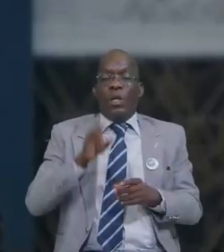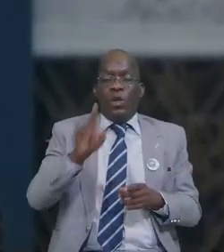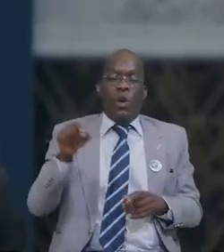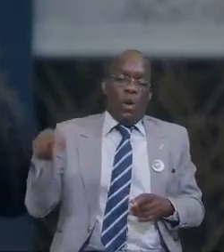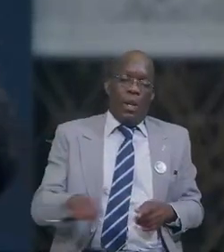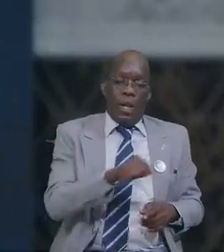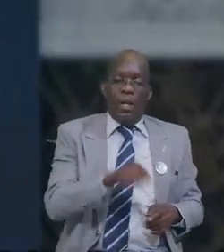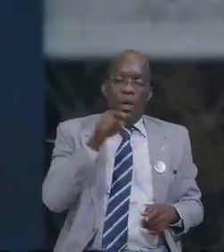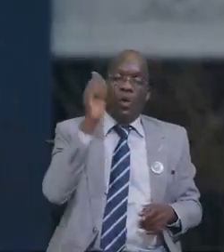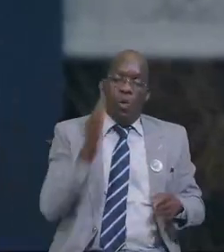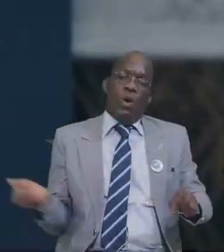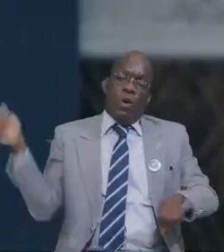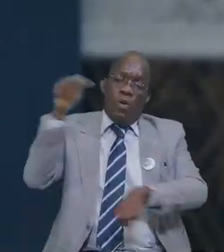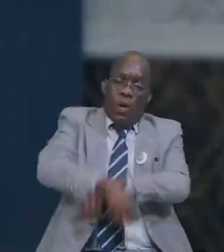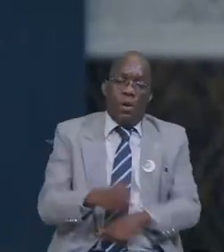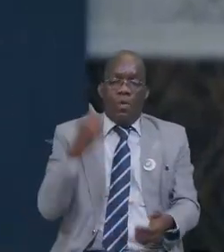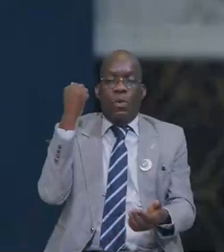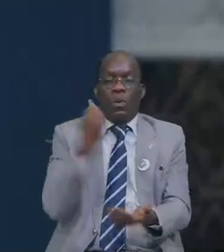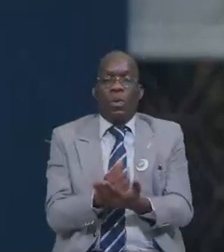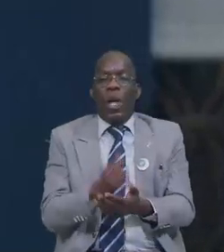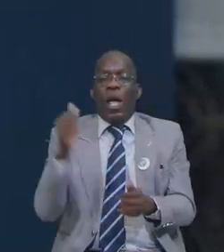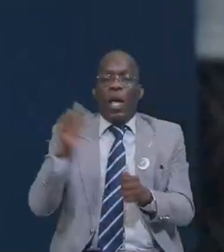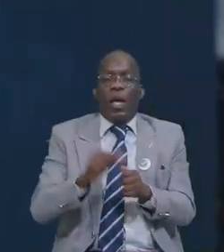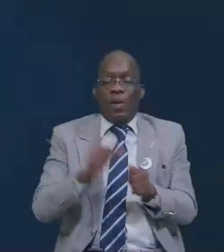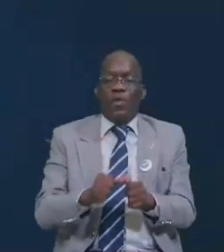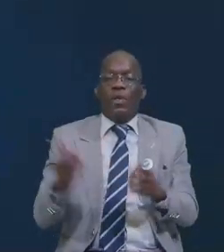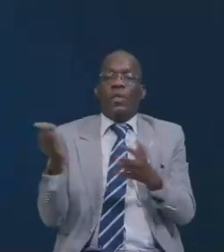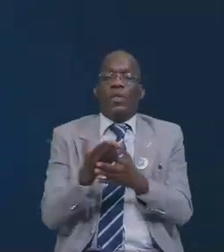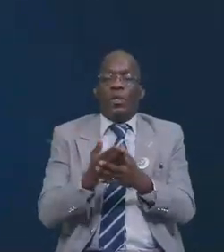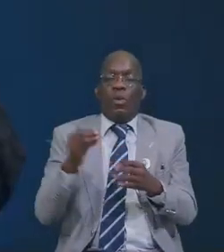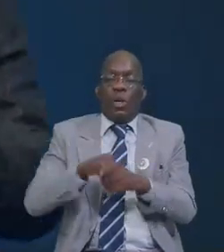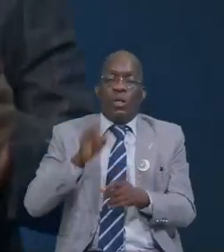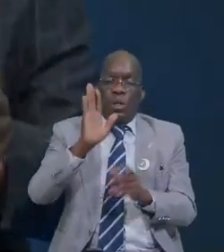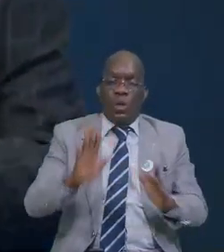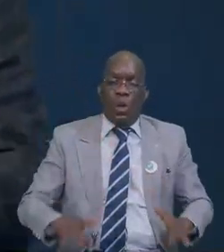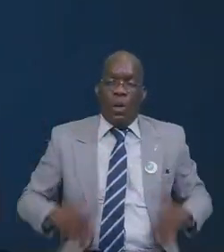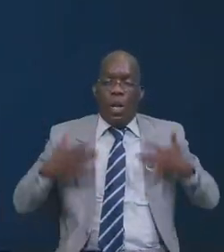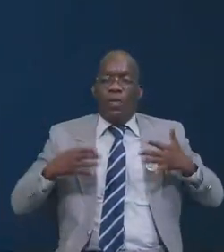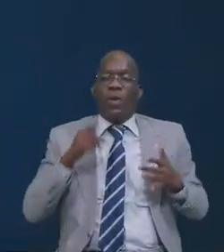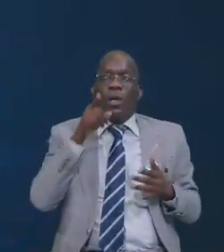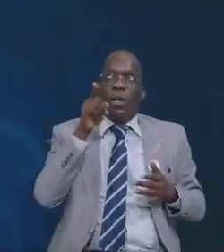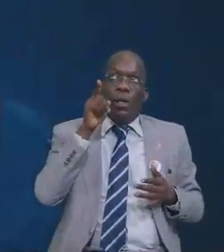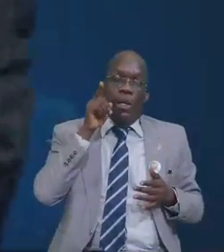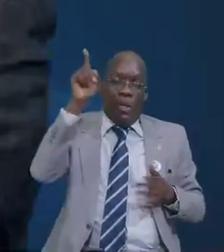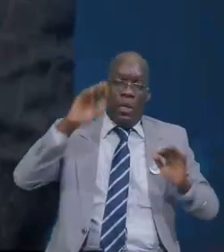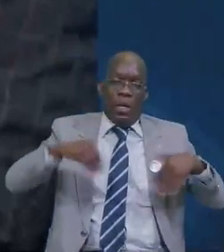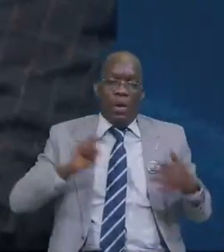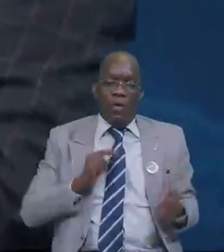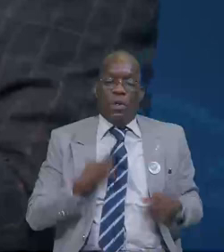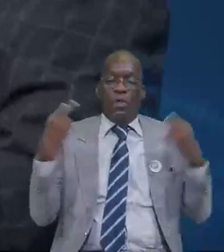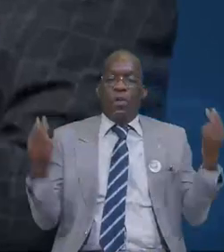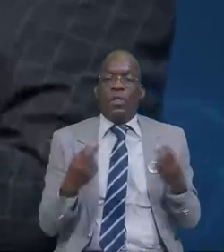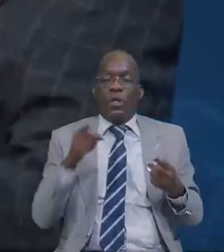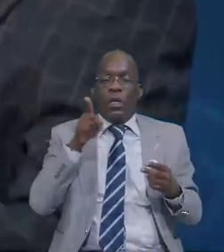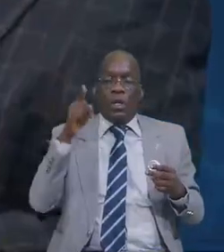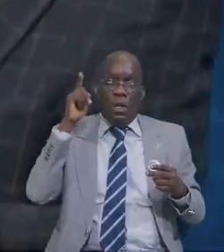vie, tu vas triompher. Tout retard dans ta vie, il nous donne la victoire. Et il te